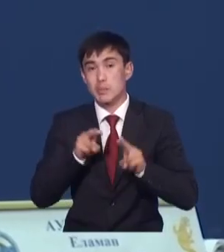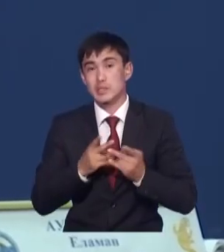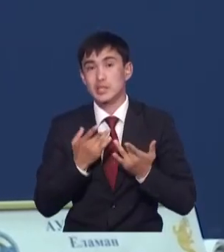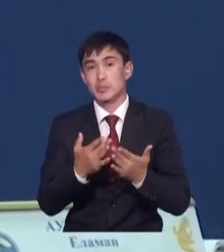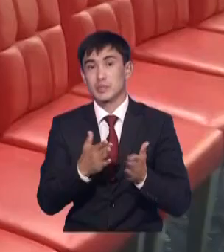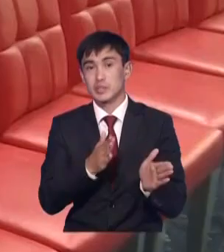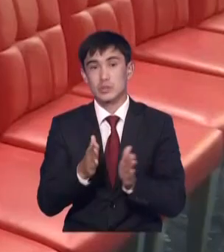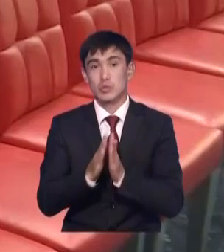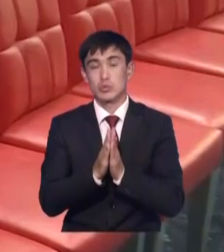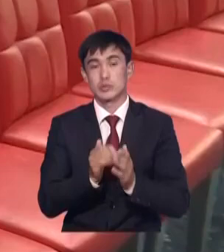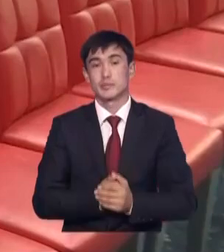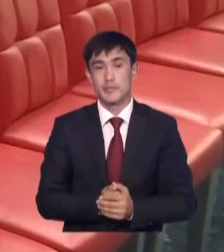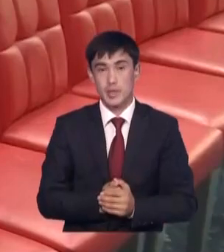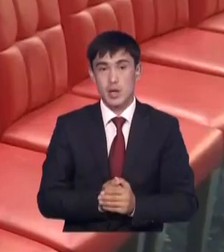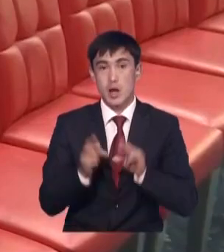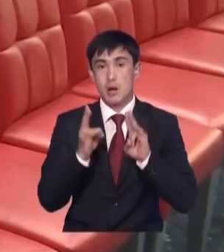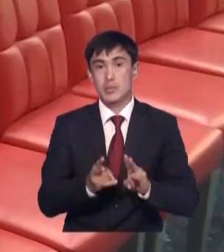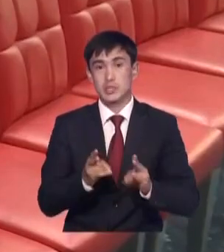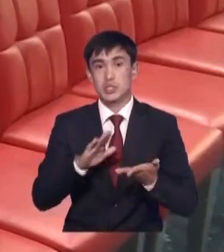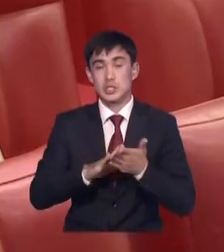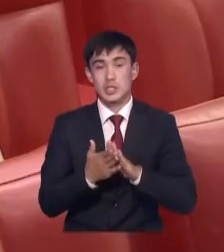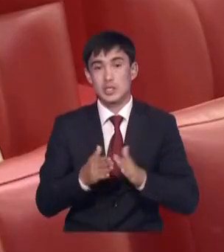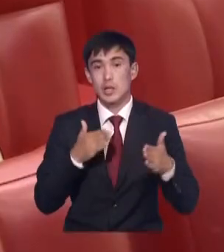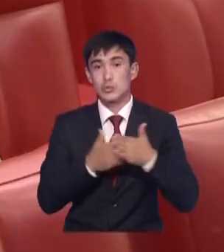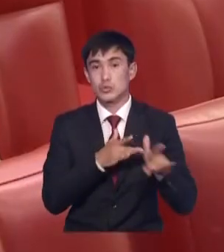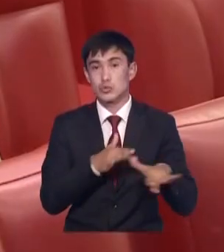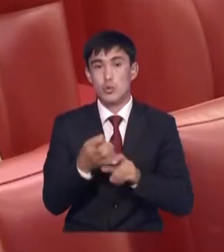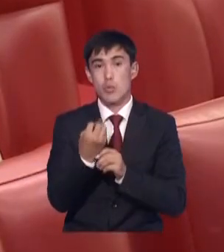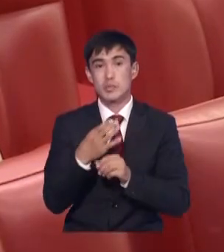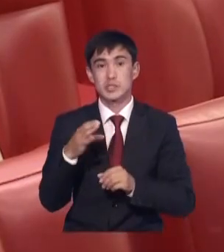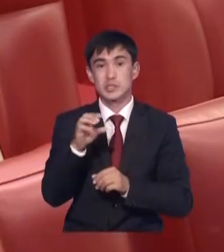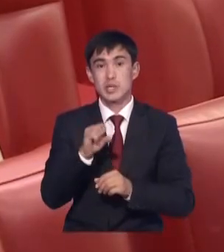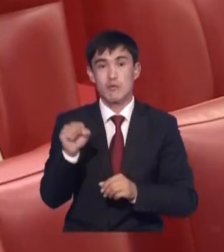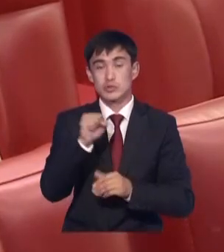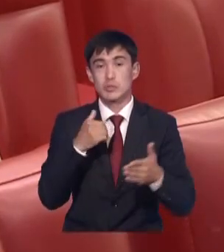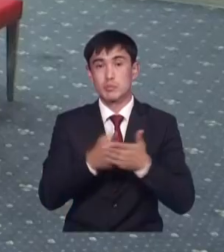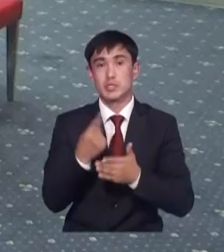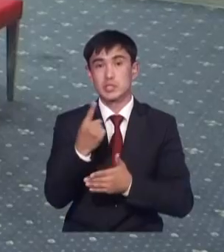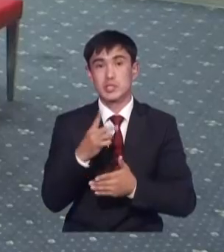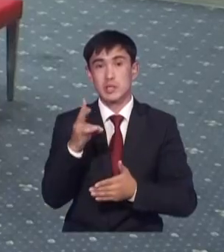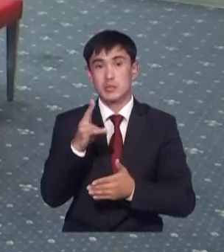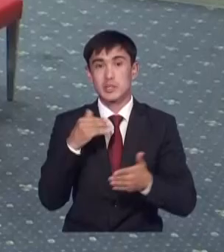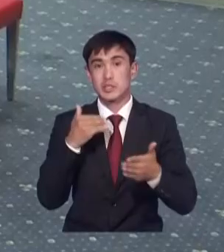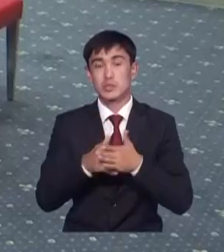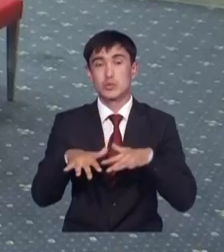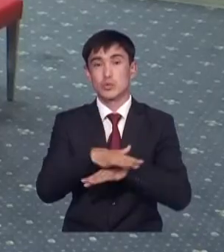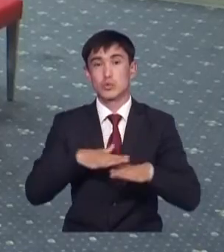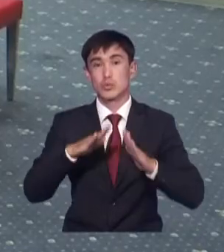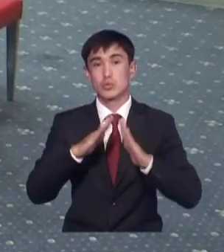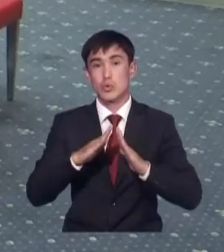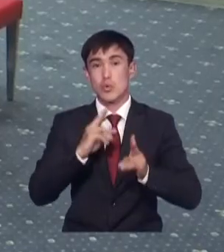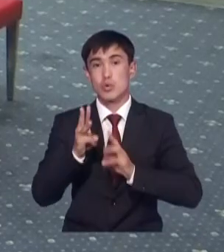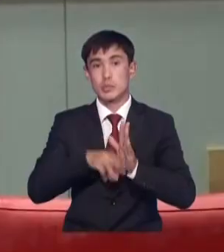қауіпсіздік талаптарын сақтауға шақырып отыр. Апатты жағдайлардың алдын алу үшін 15 тамыздан 1 қазанға дейін тұрғын үй секторында